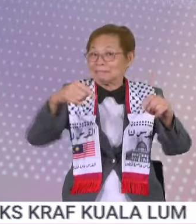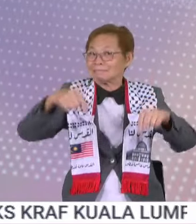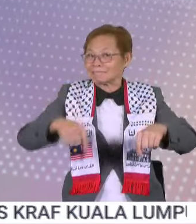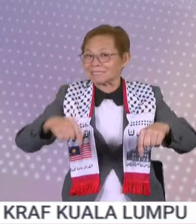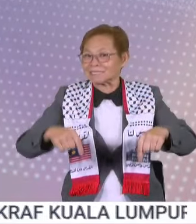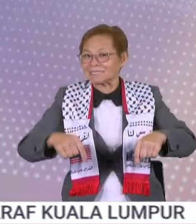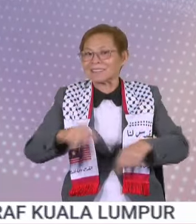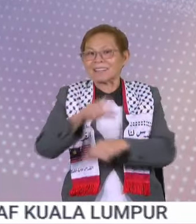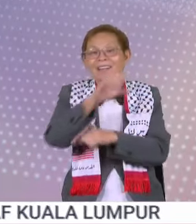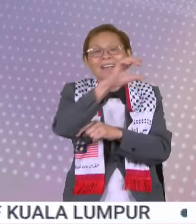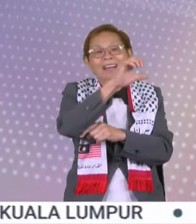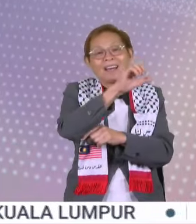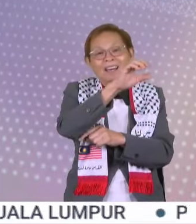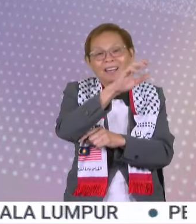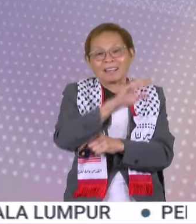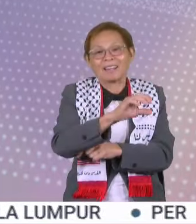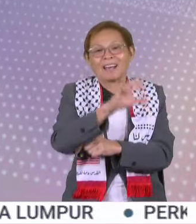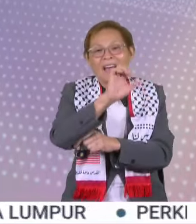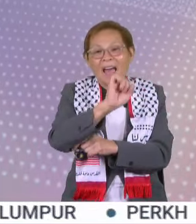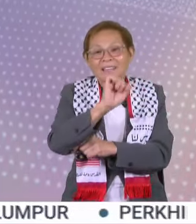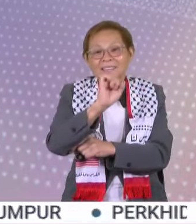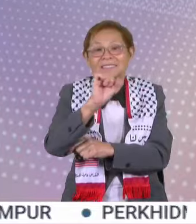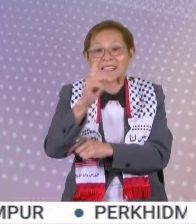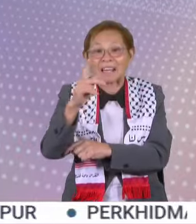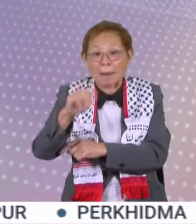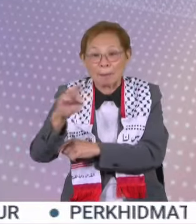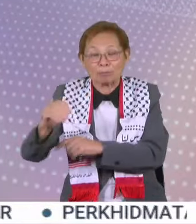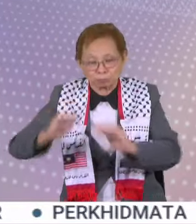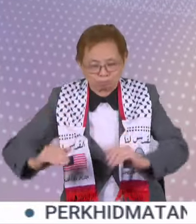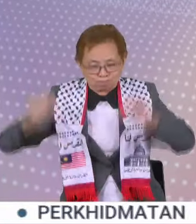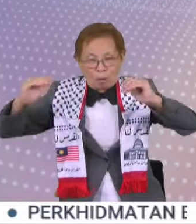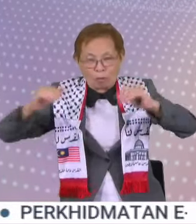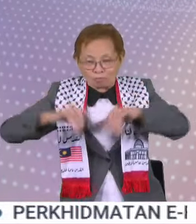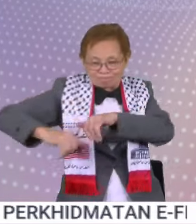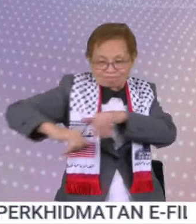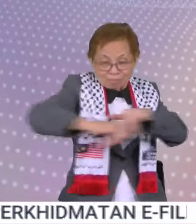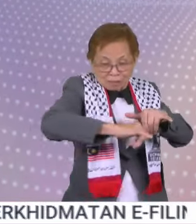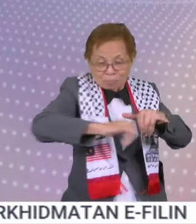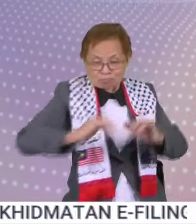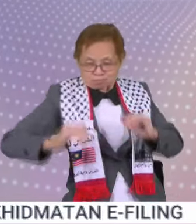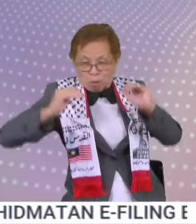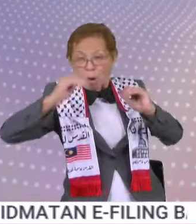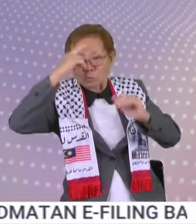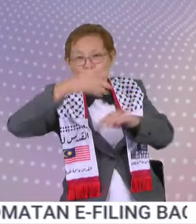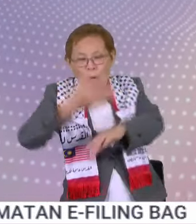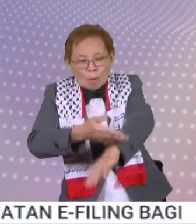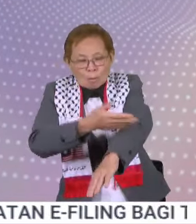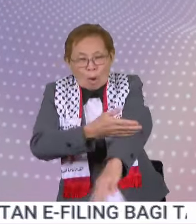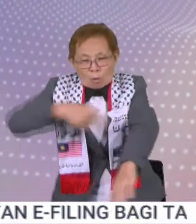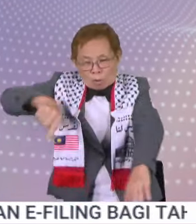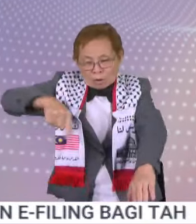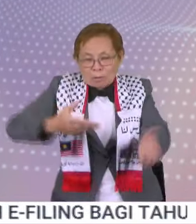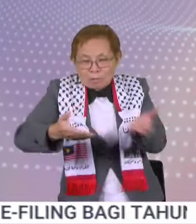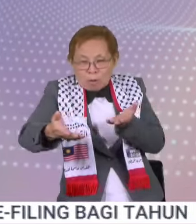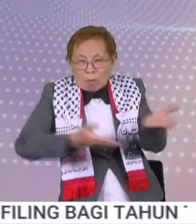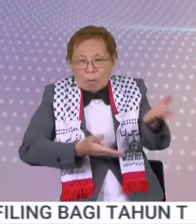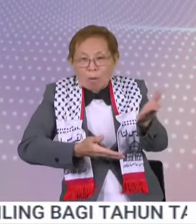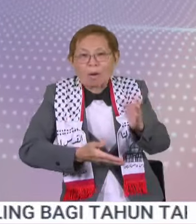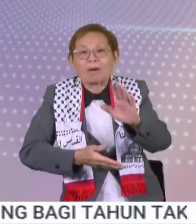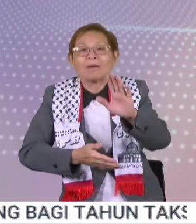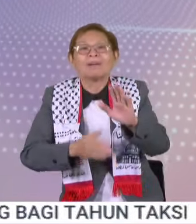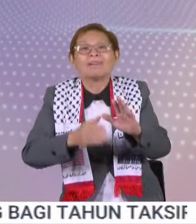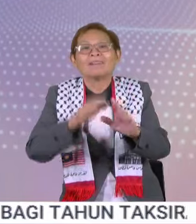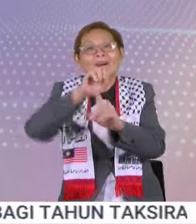ini. Suruhanjaya Komunikasi dan Multimedia telah mengemaskini standard berkenaan bagi meningkatkan kualiti perkhidmatan